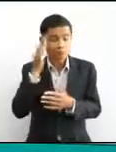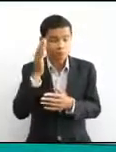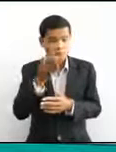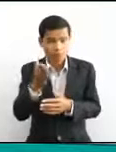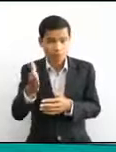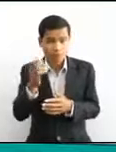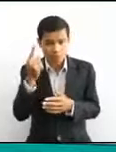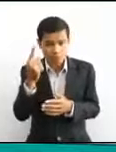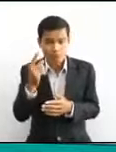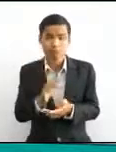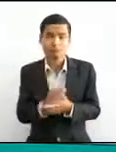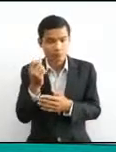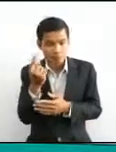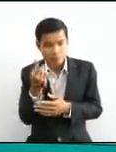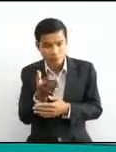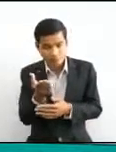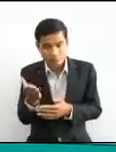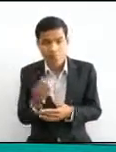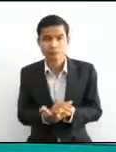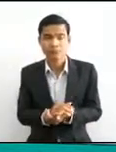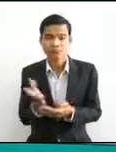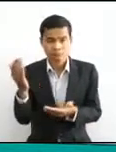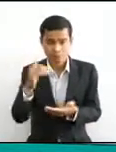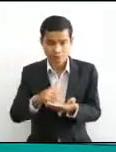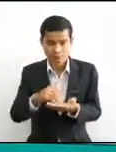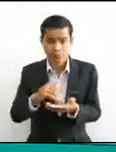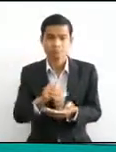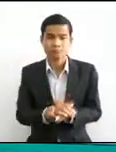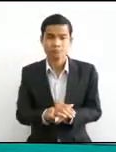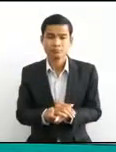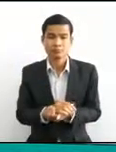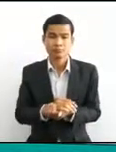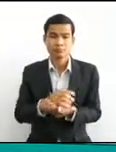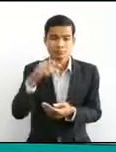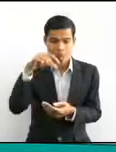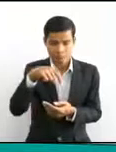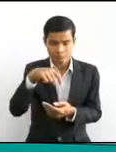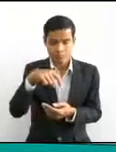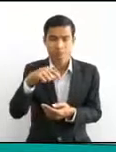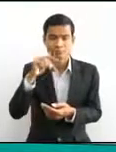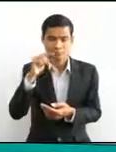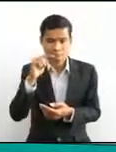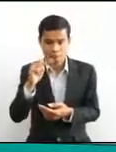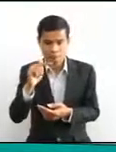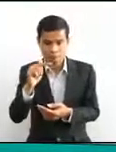toàn ọc mà đang tiến co là